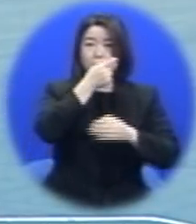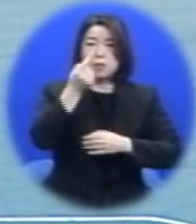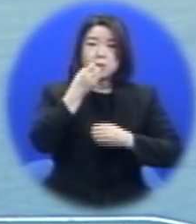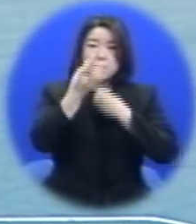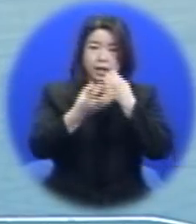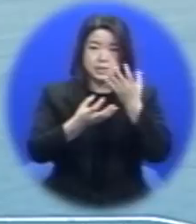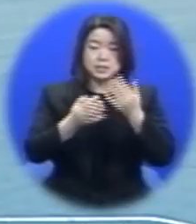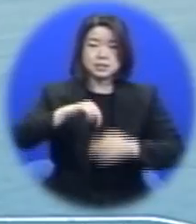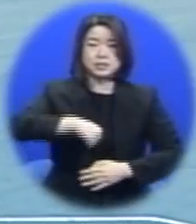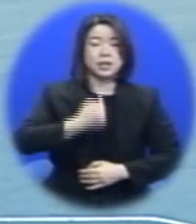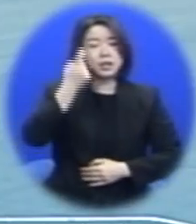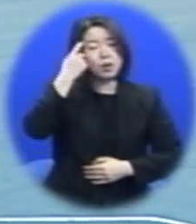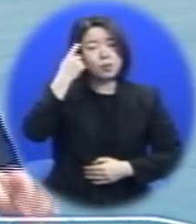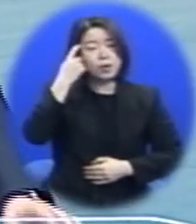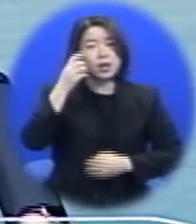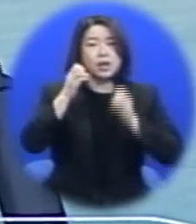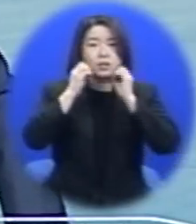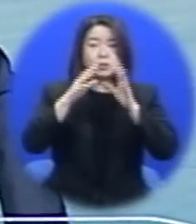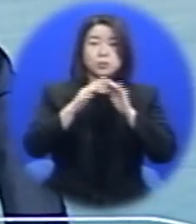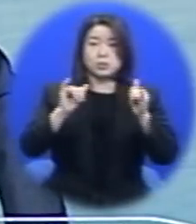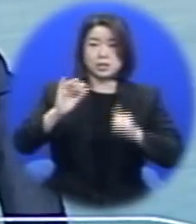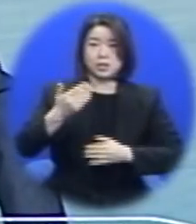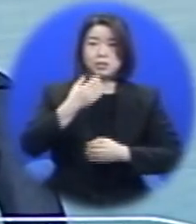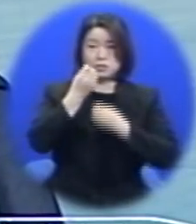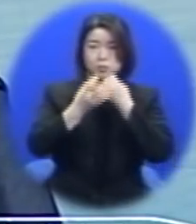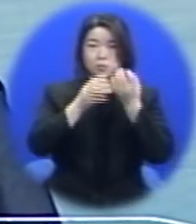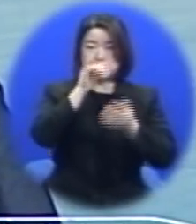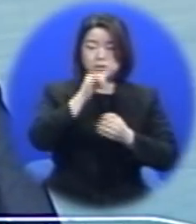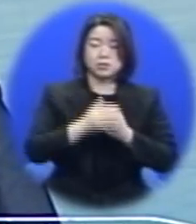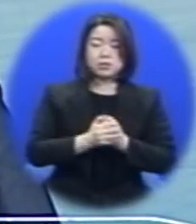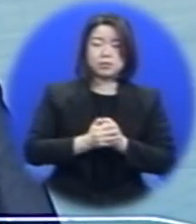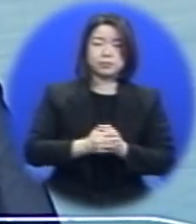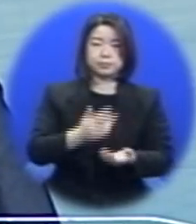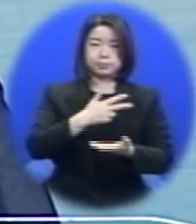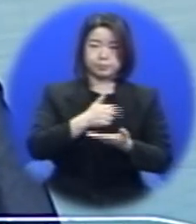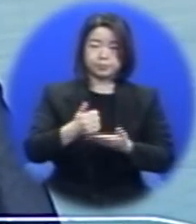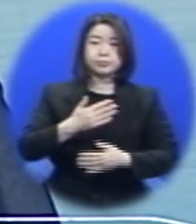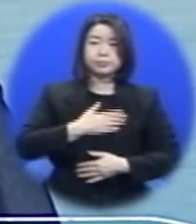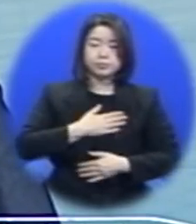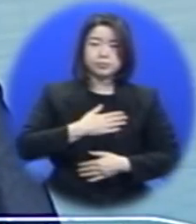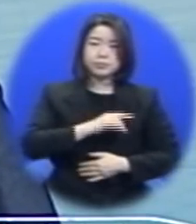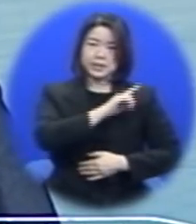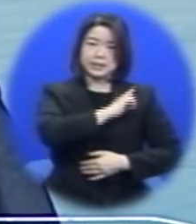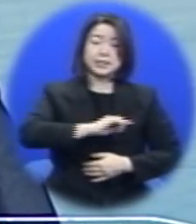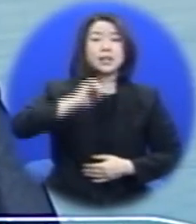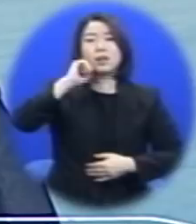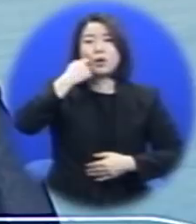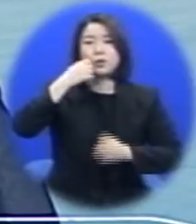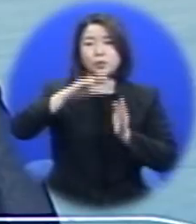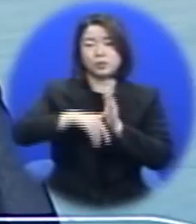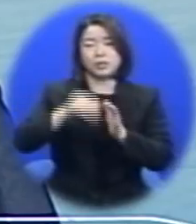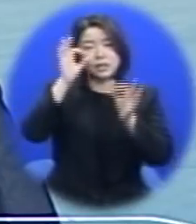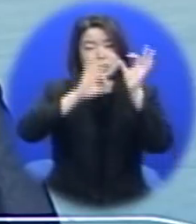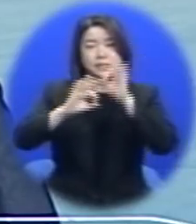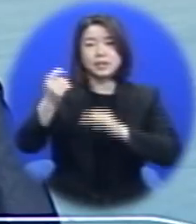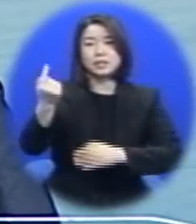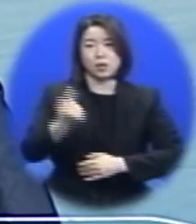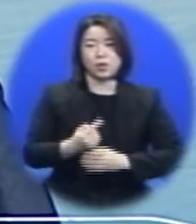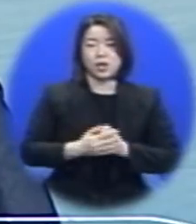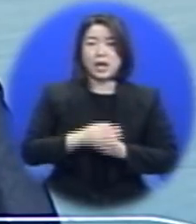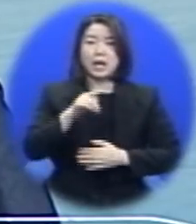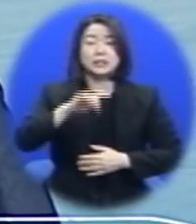이제 간증하셨는데 이렇게 고백하셨습니다. 주님께서는 제가 가장 어려울 때 찾아오셔서